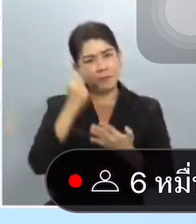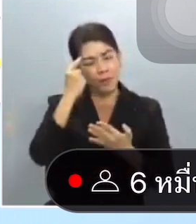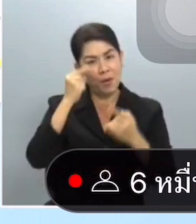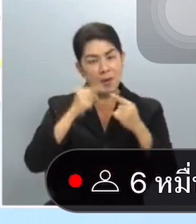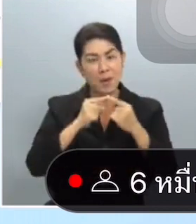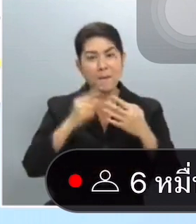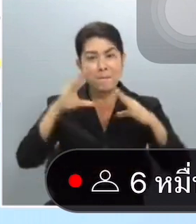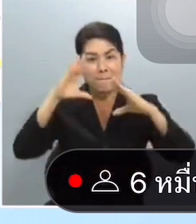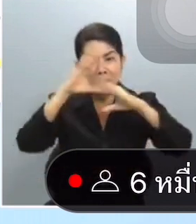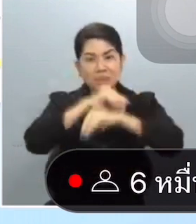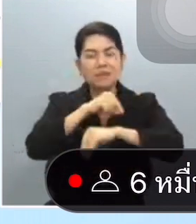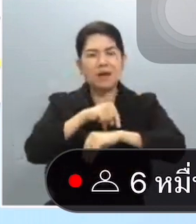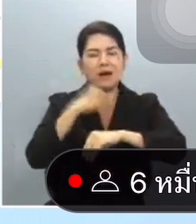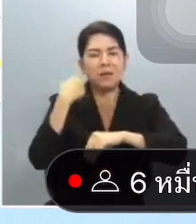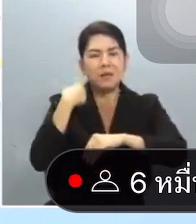ข่าวภาคค่ำของโทรทัศน์ช่องต่างๆ